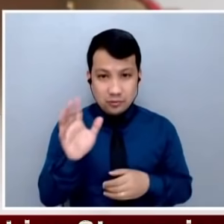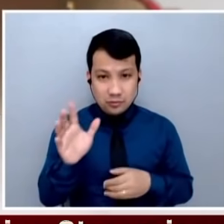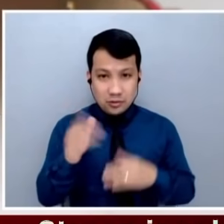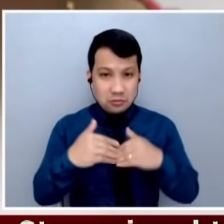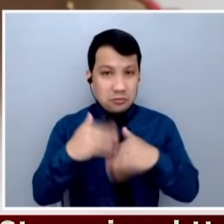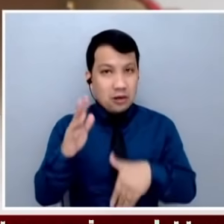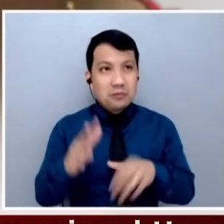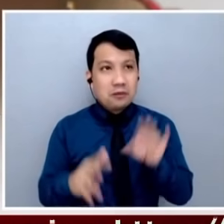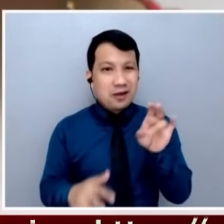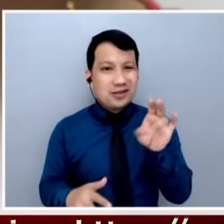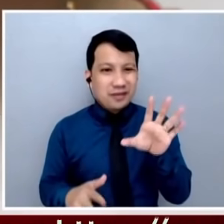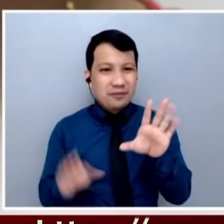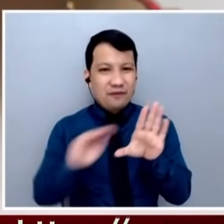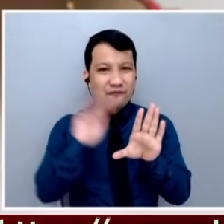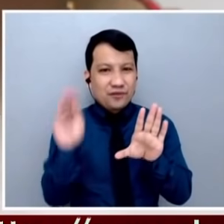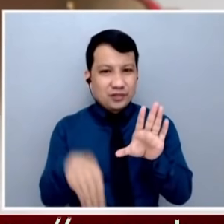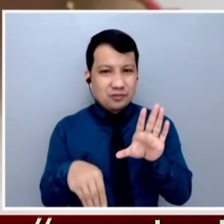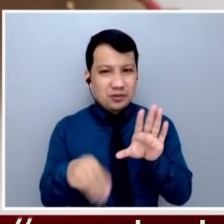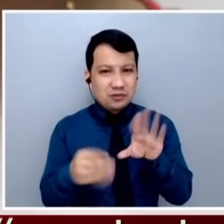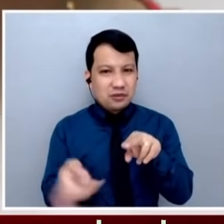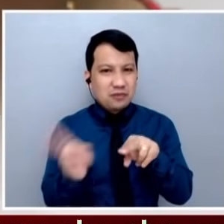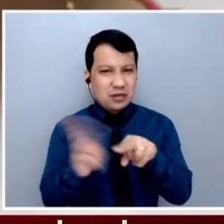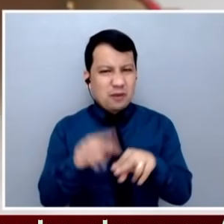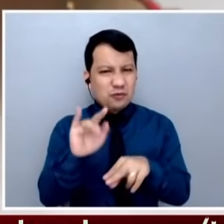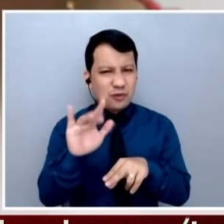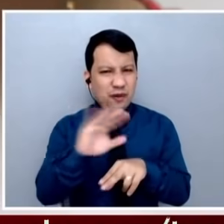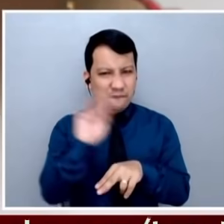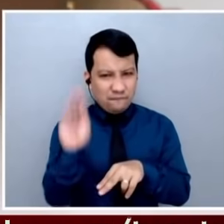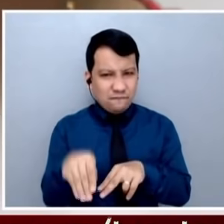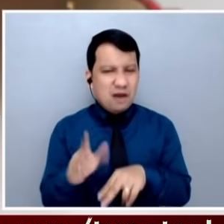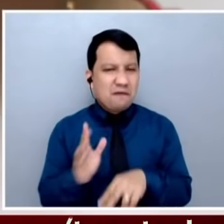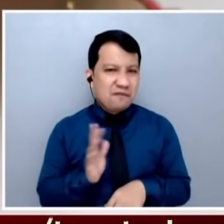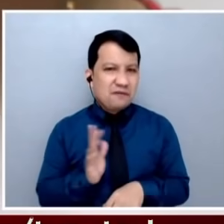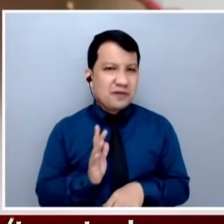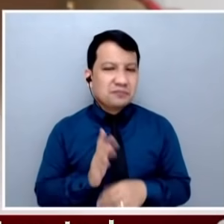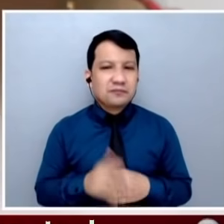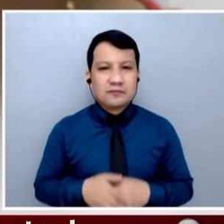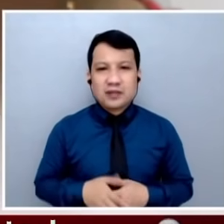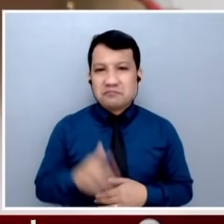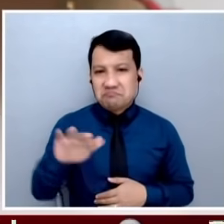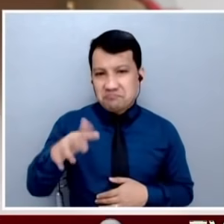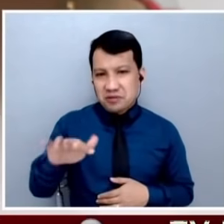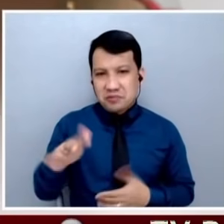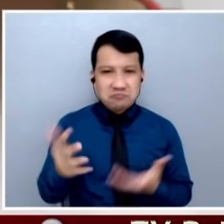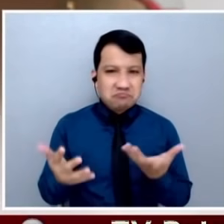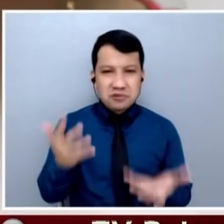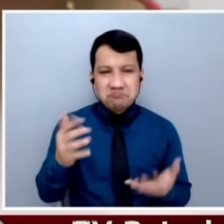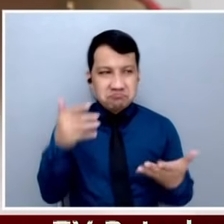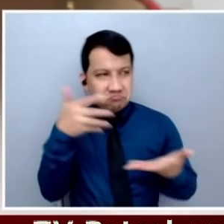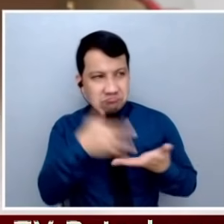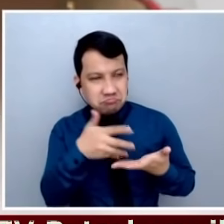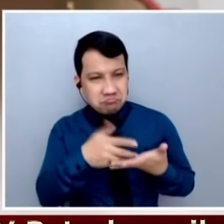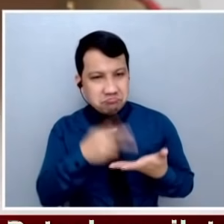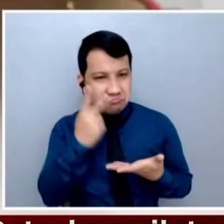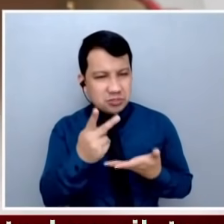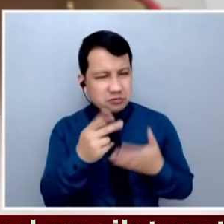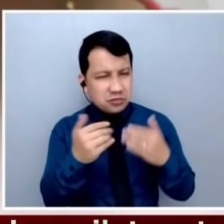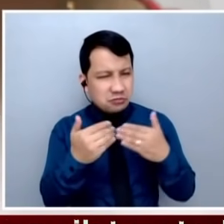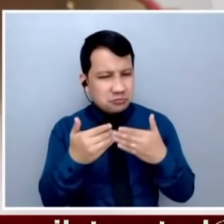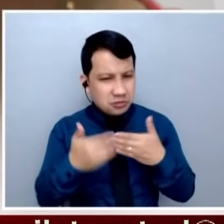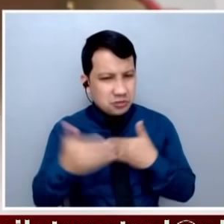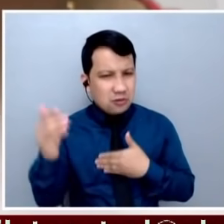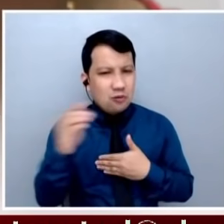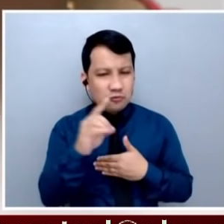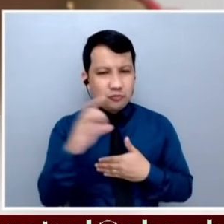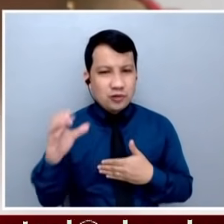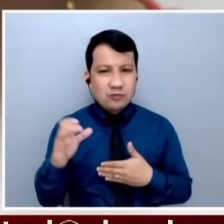sila ng 75, dumagdag ng 25%. Kasi nga, medyo siyempre pag-aralan muna hanggang sa mag 100%.